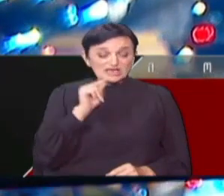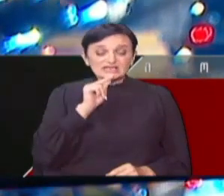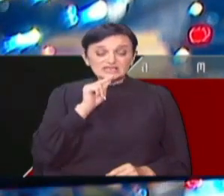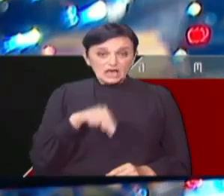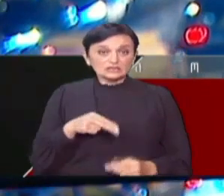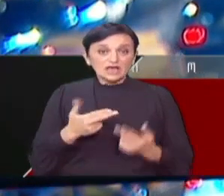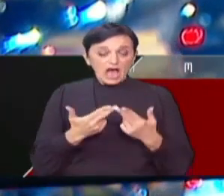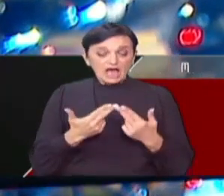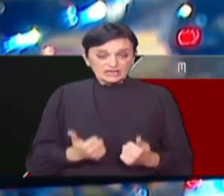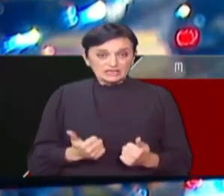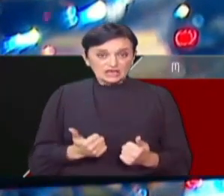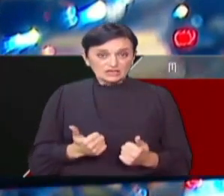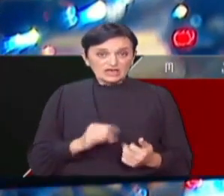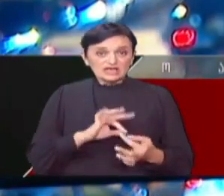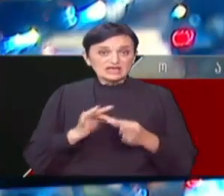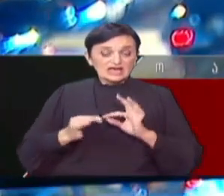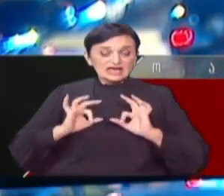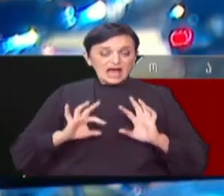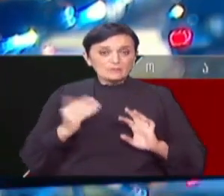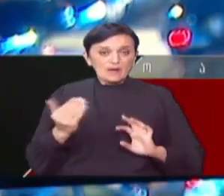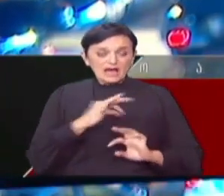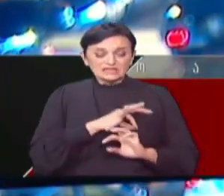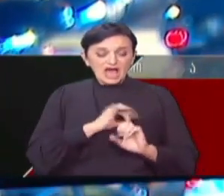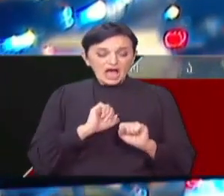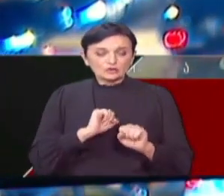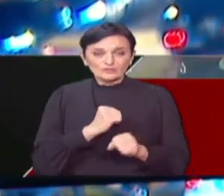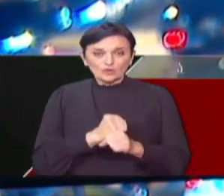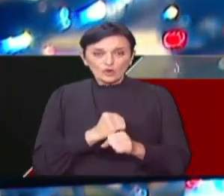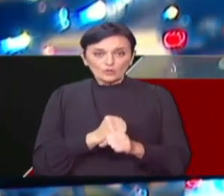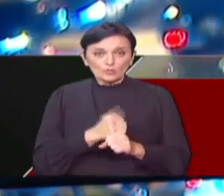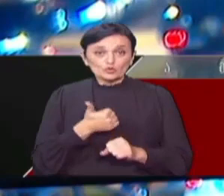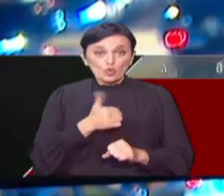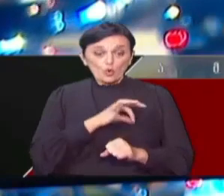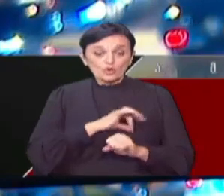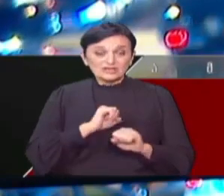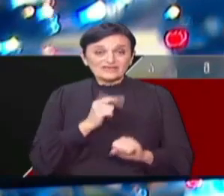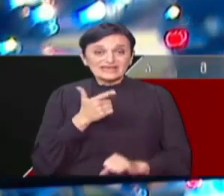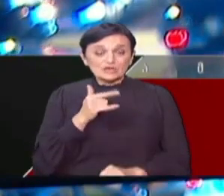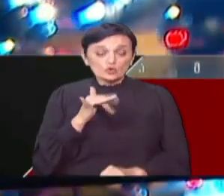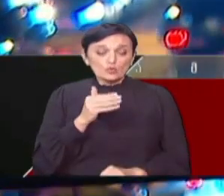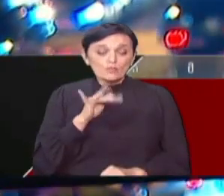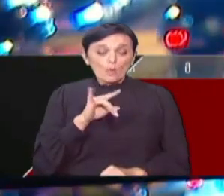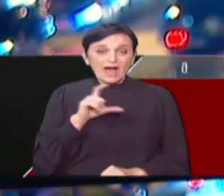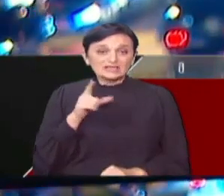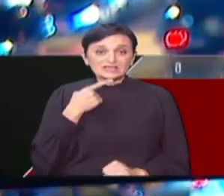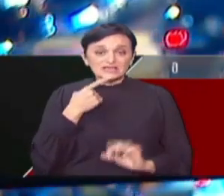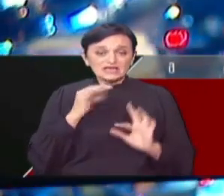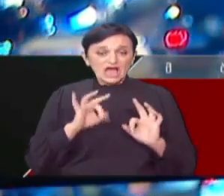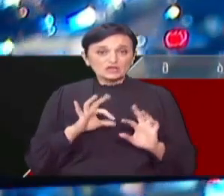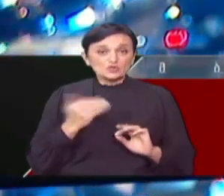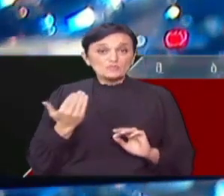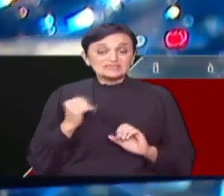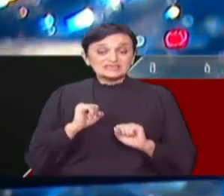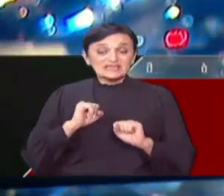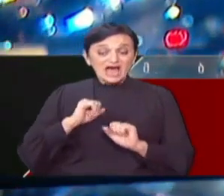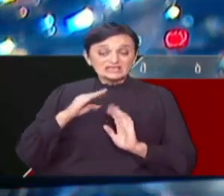დანაშაული აღიარეს, განმარტება მათმა ადვოკატებმა გააკეთეს, როგორც ადვოკატმა გიორგი ფოფხაძემ განაცხადა, მისი